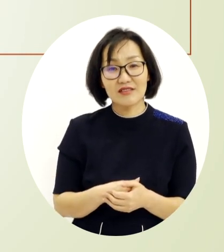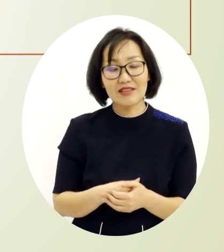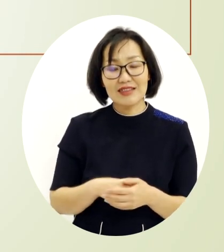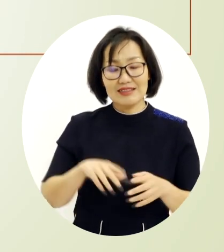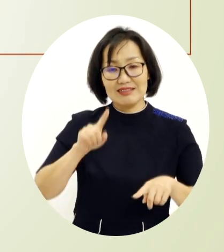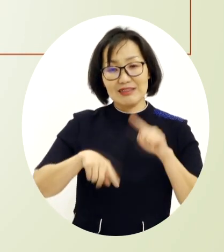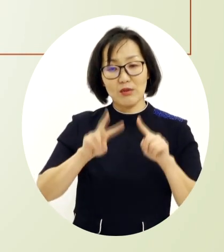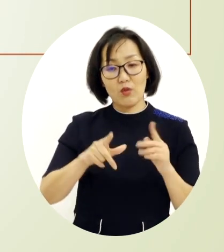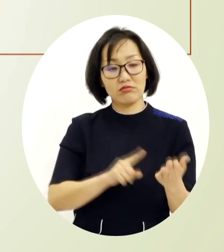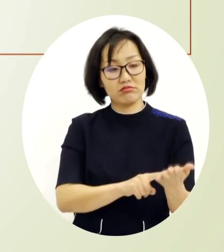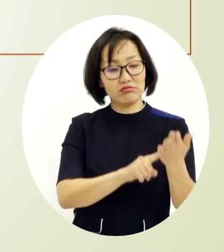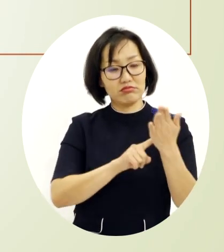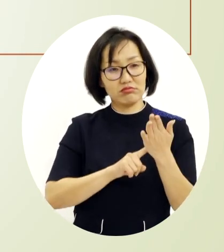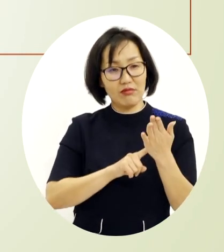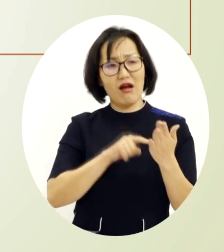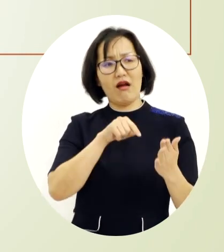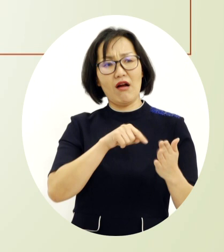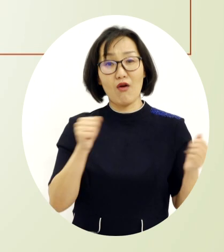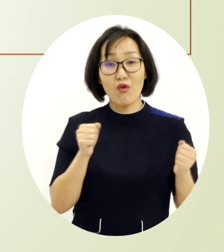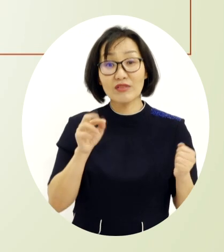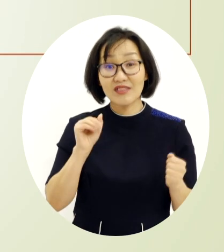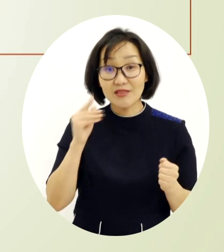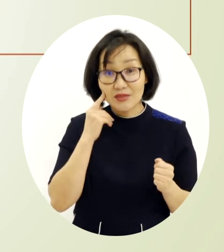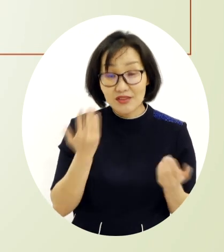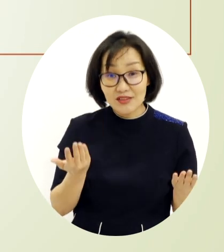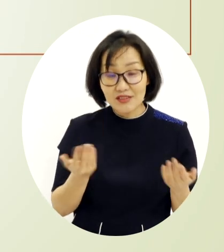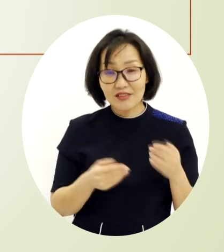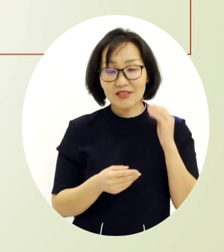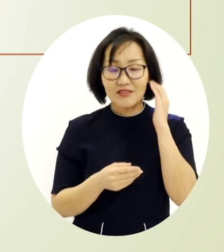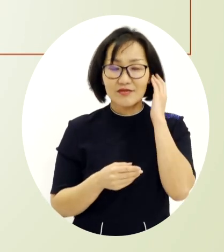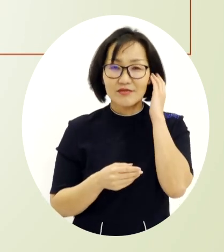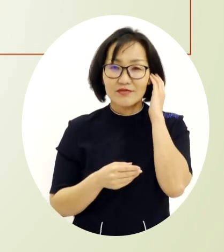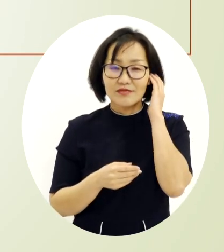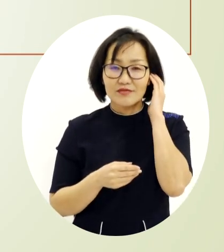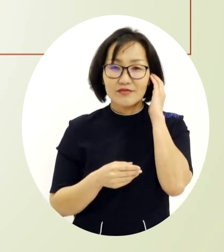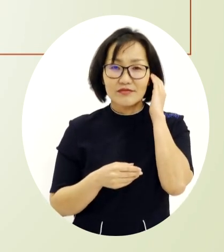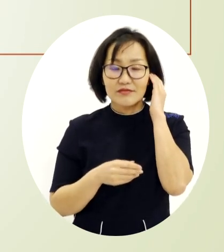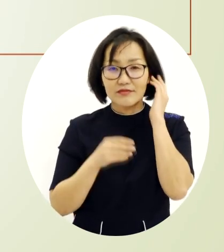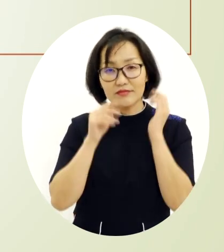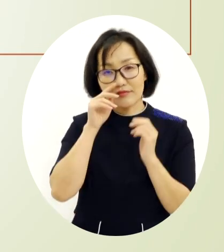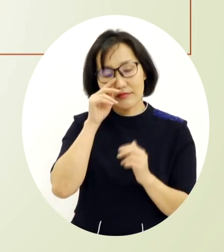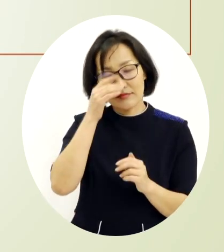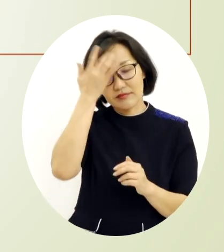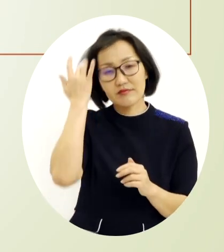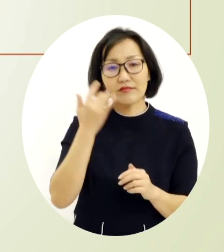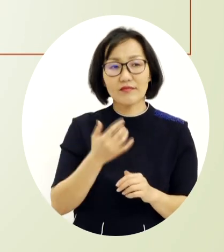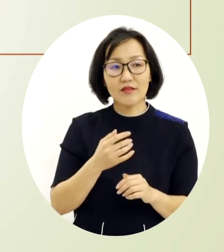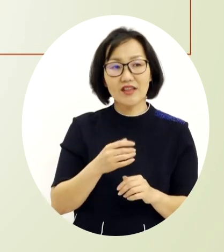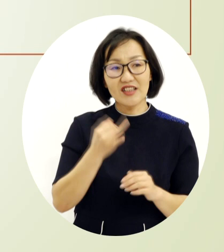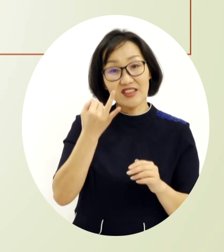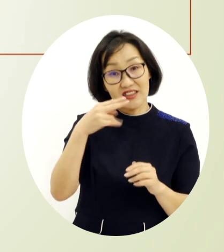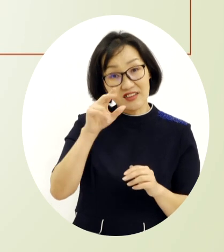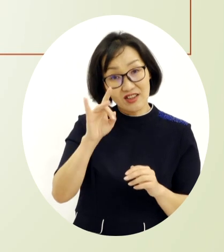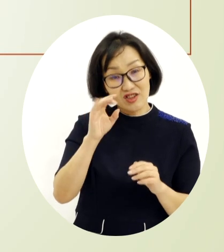Ямар үгээр мэдсэн бэ? Их дотроосоо яаж мэдсэн бэ гэхээр идэр эсийн